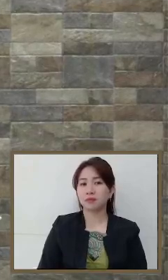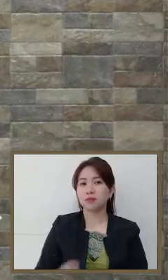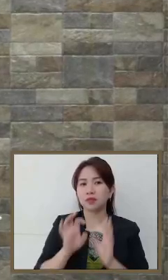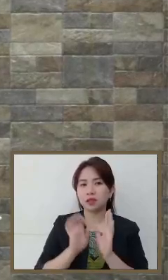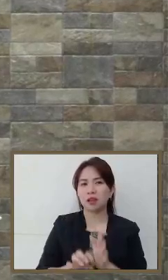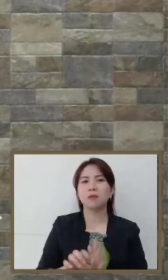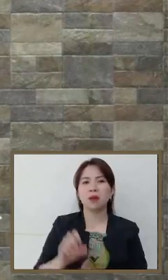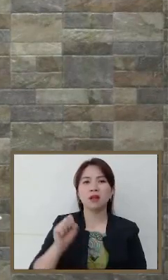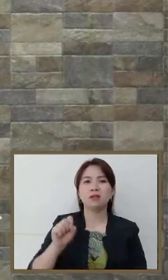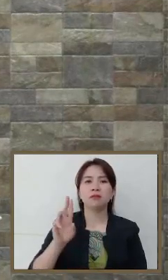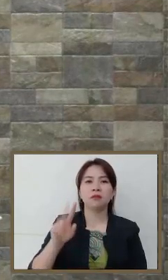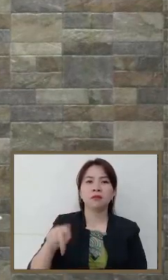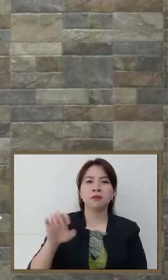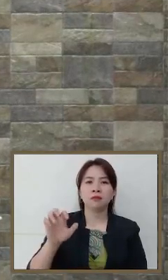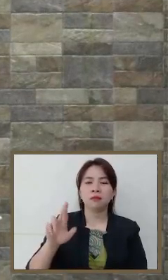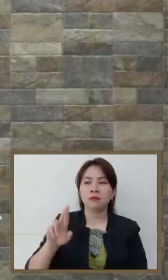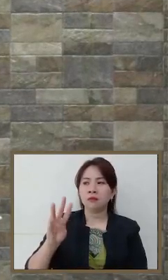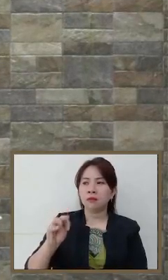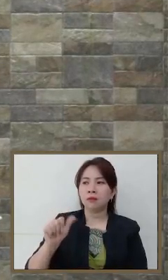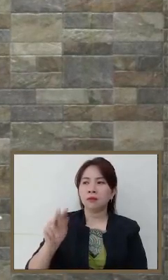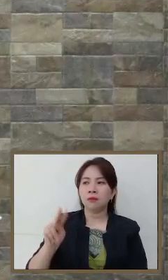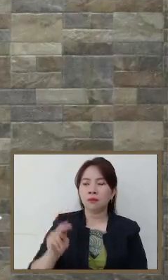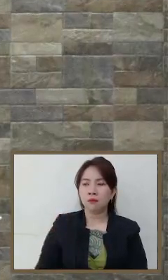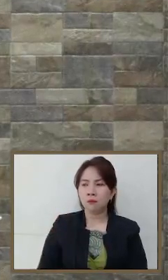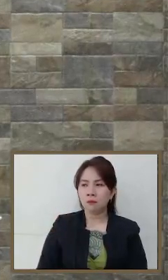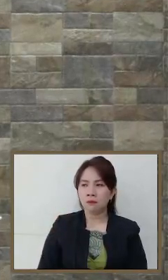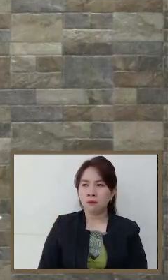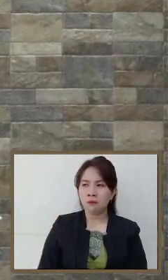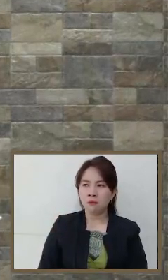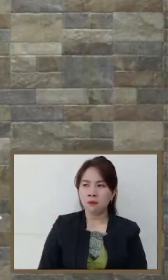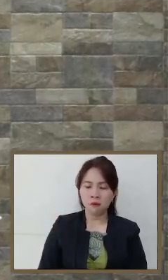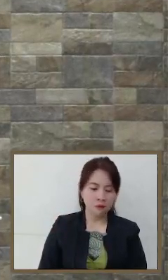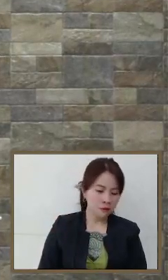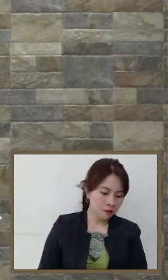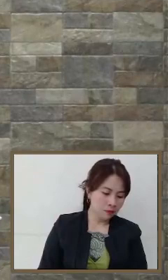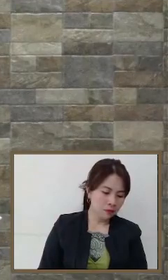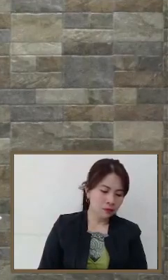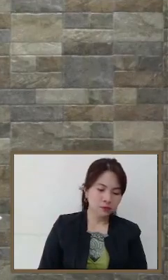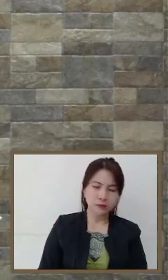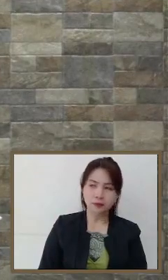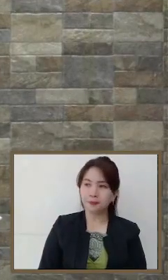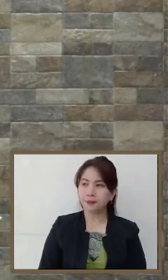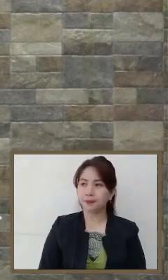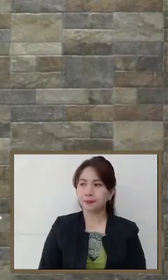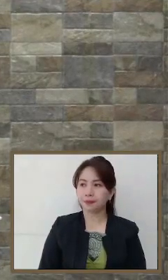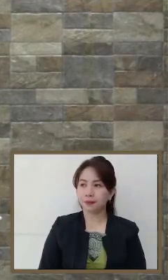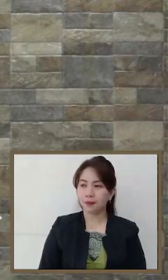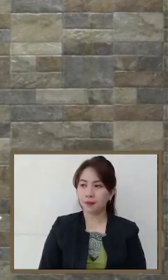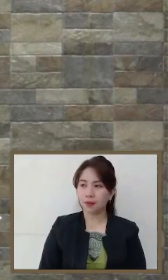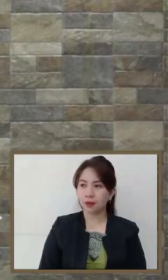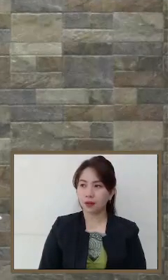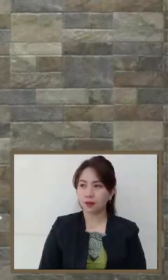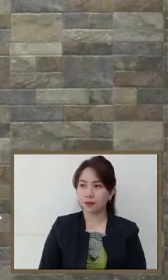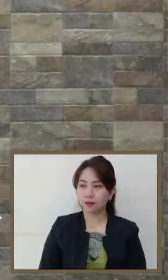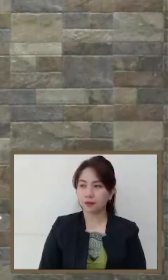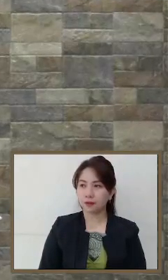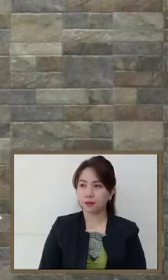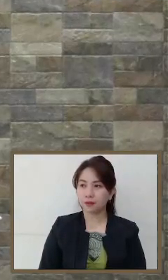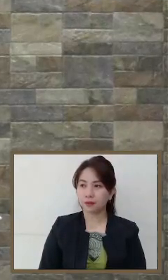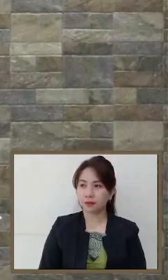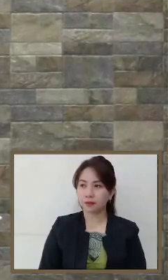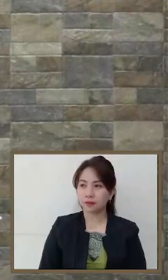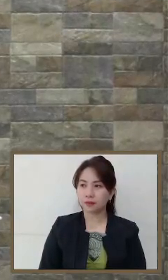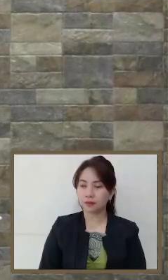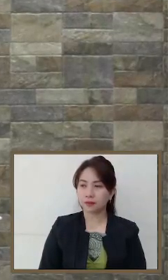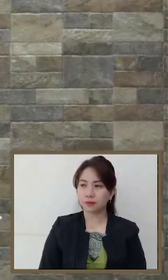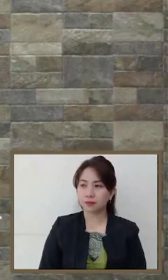Nanood ako hindi ako masyadong manood mahilig manood ng ganyan manonood na Superman talagang fauda lang talaga ang pinapanood ko po